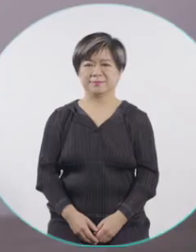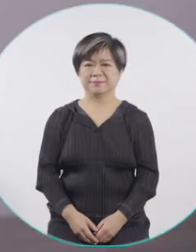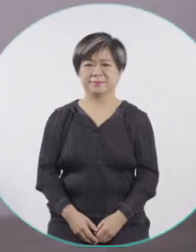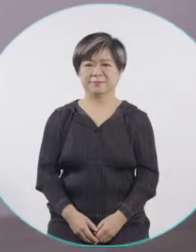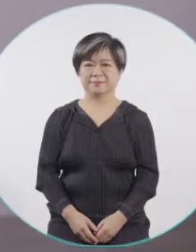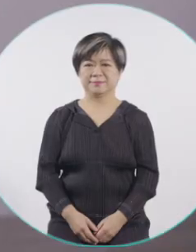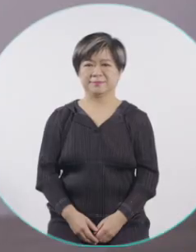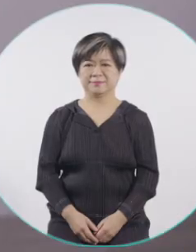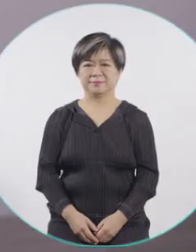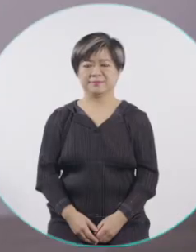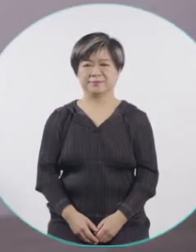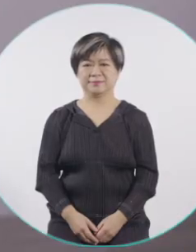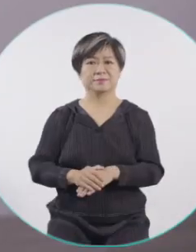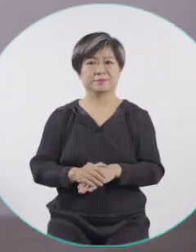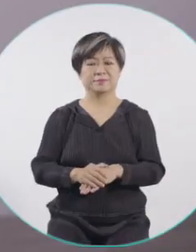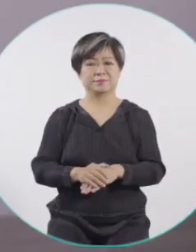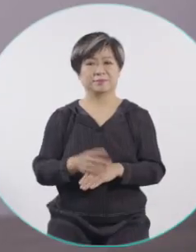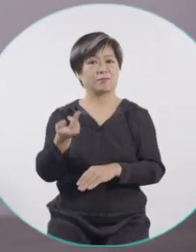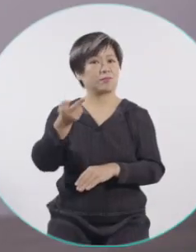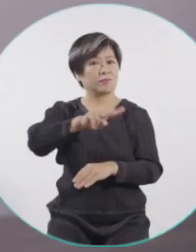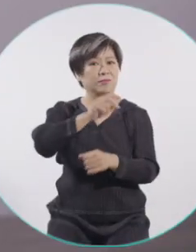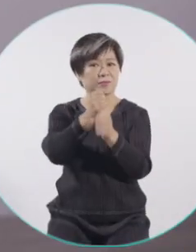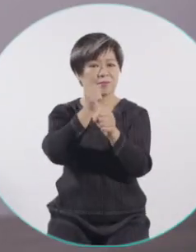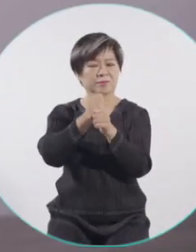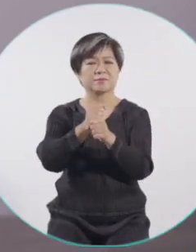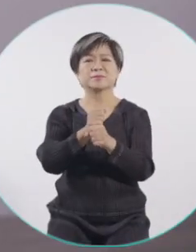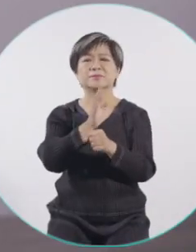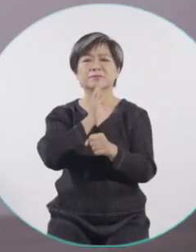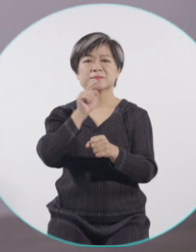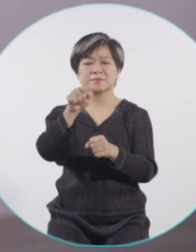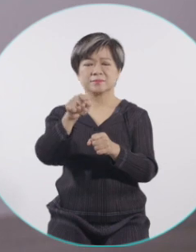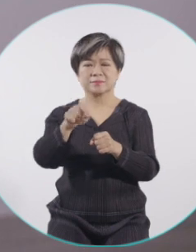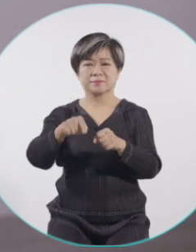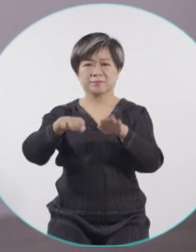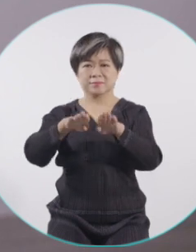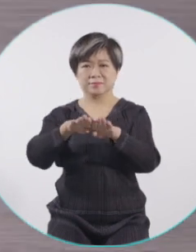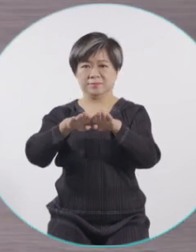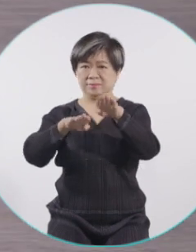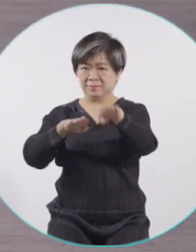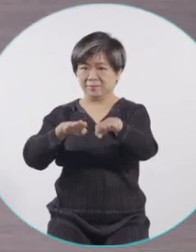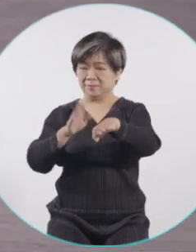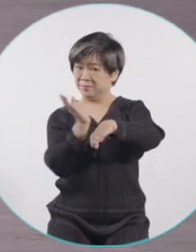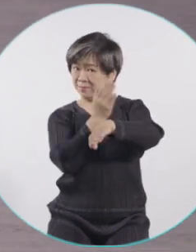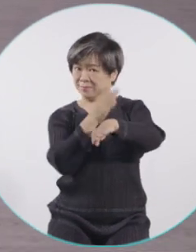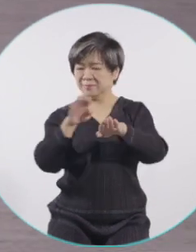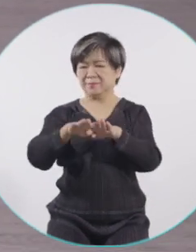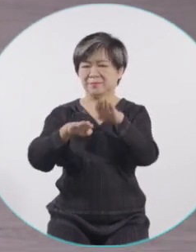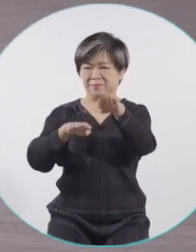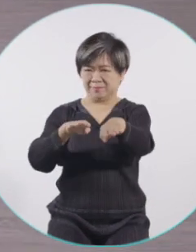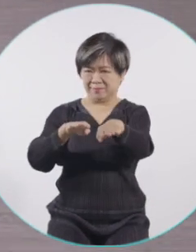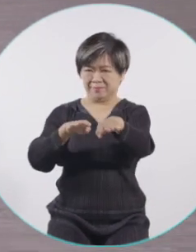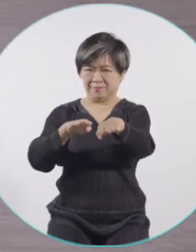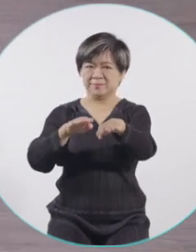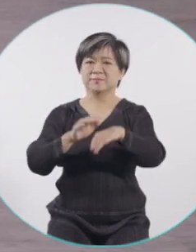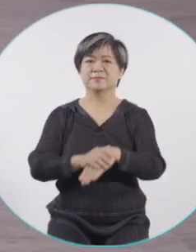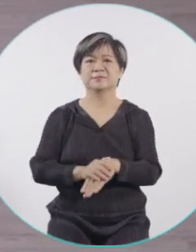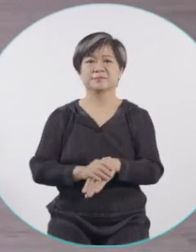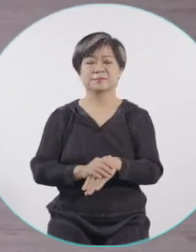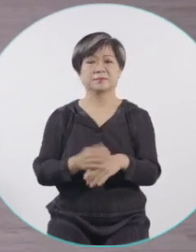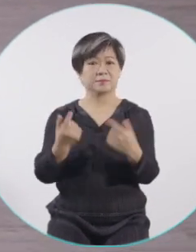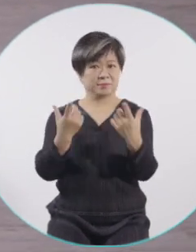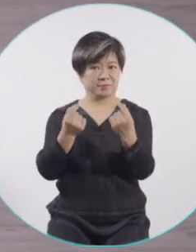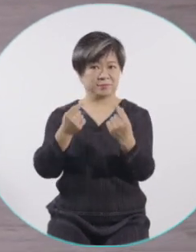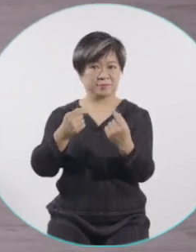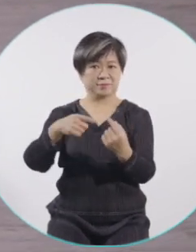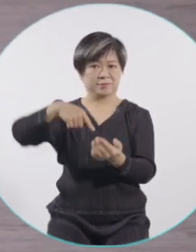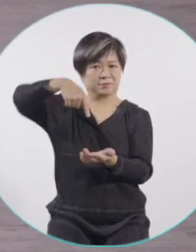好，接下来呢，那我们就要换边了齁。那换边呢，就是帮我把你的左脚往前跨一步。那左脚一样